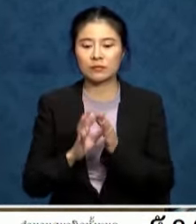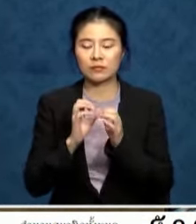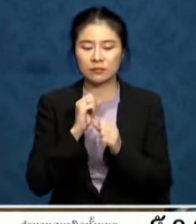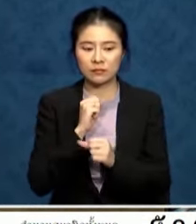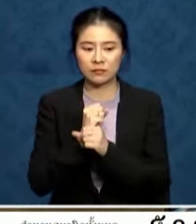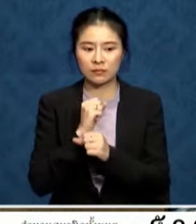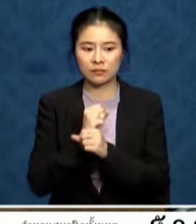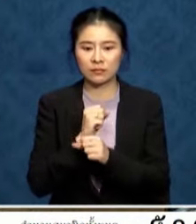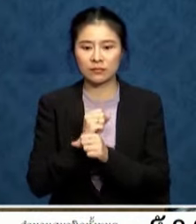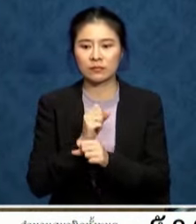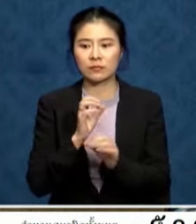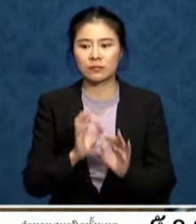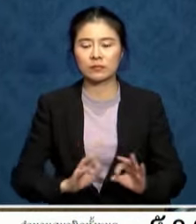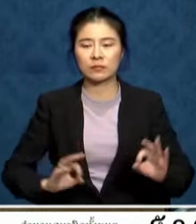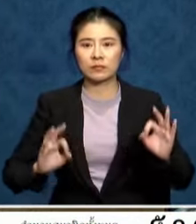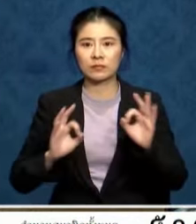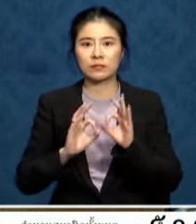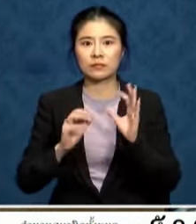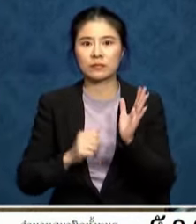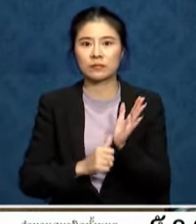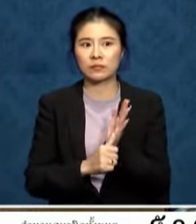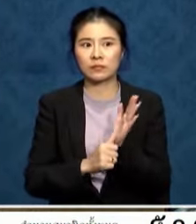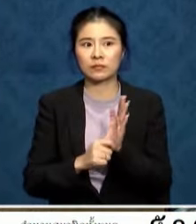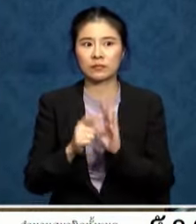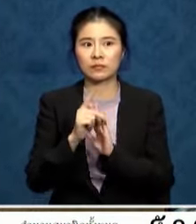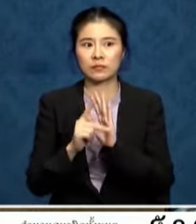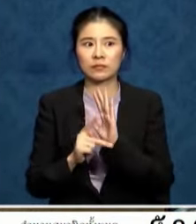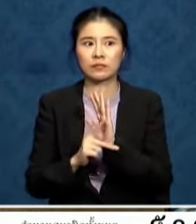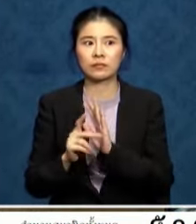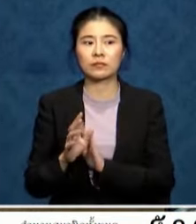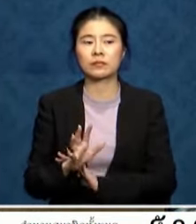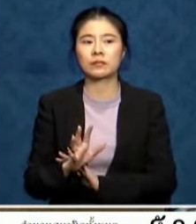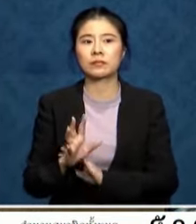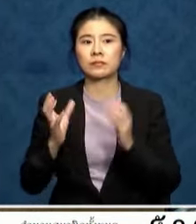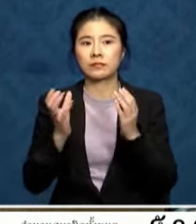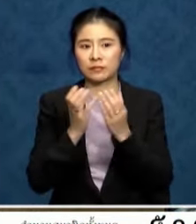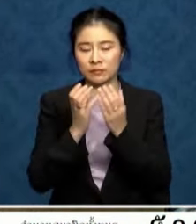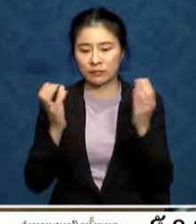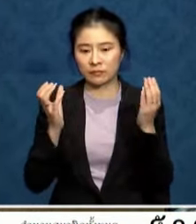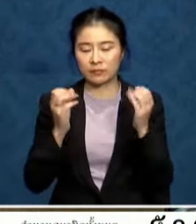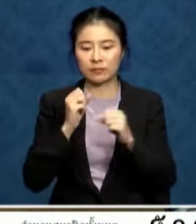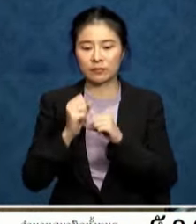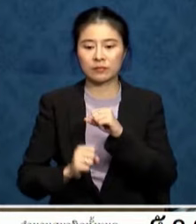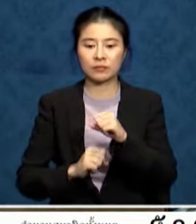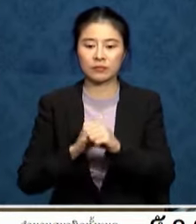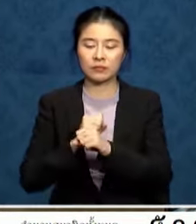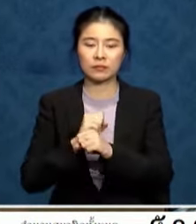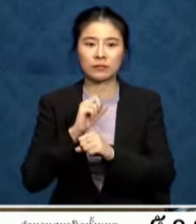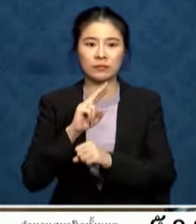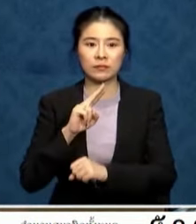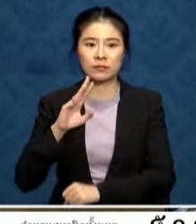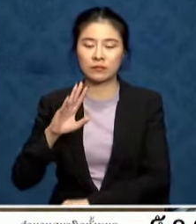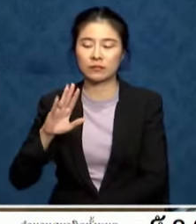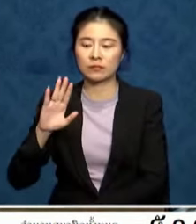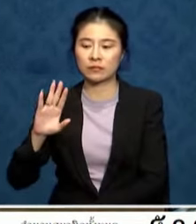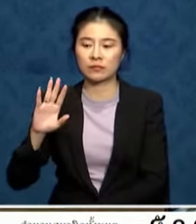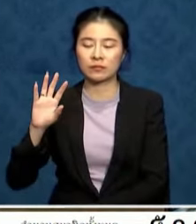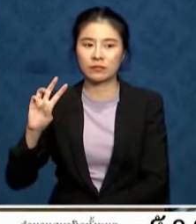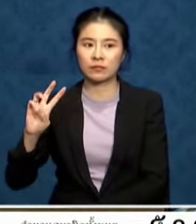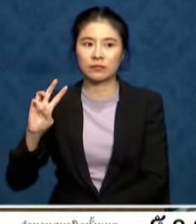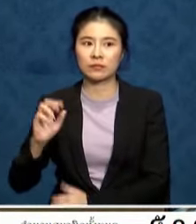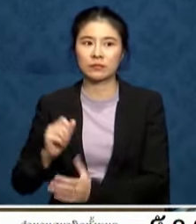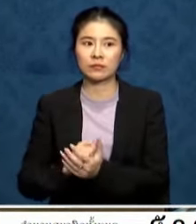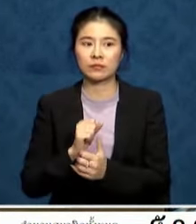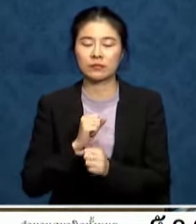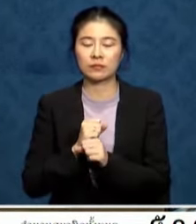ะส่งผลต่อการแก้รัฐธรรมนูญมาตรา256เพื่อให้มีการร่างรัฐธรรมนูญโดยสสร.เกิด